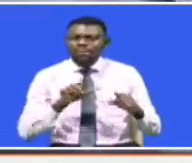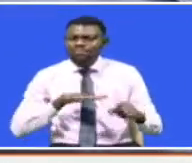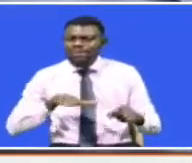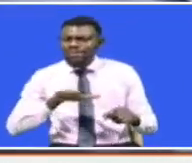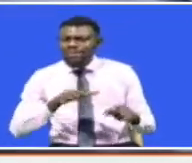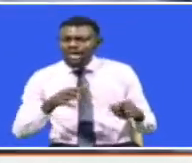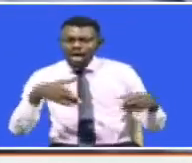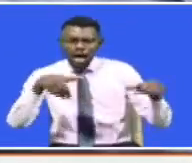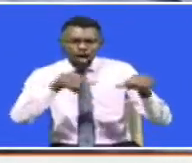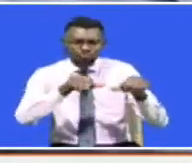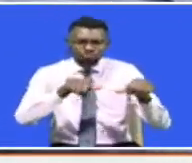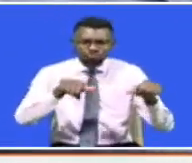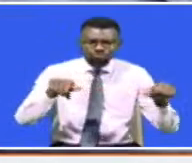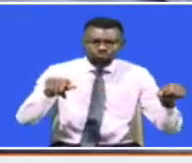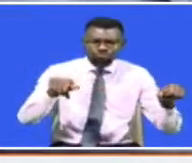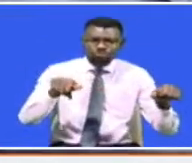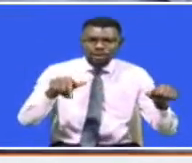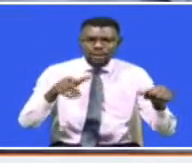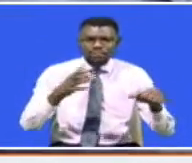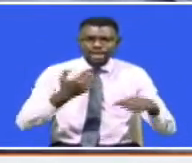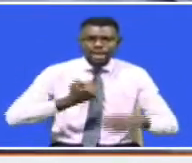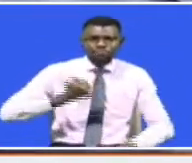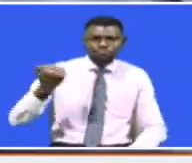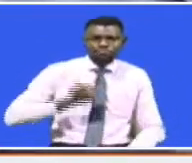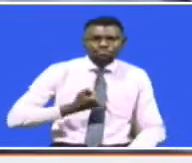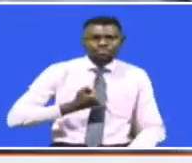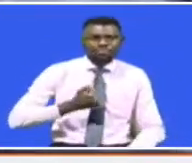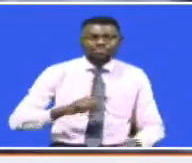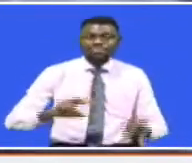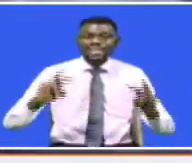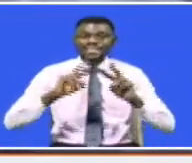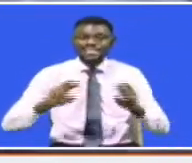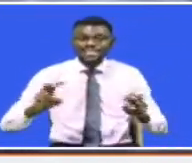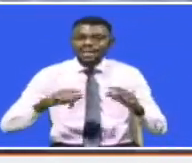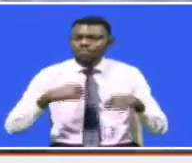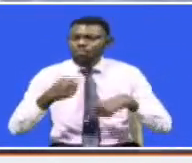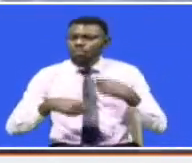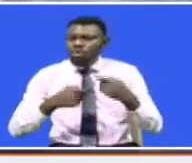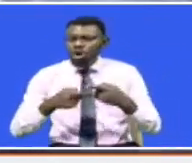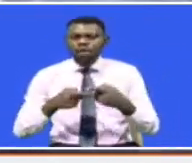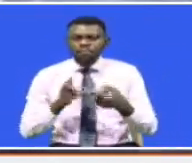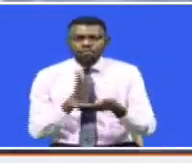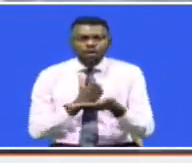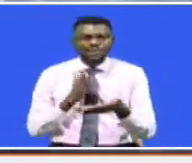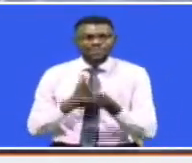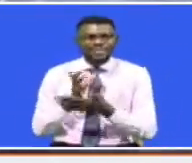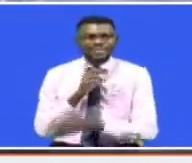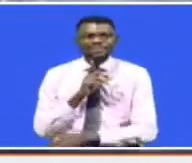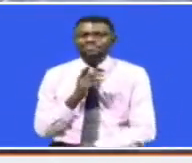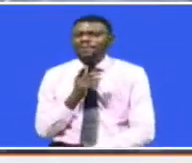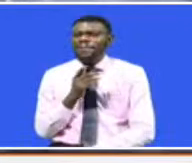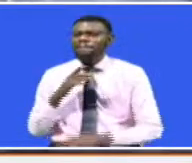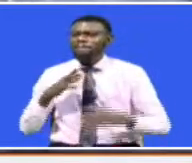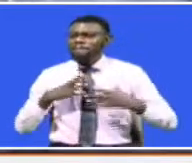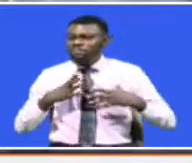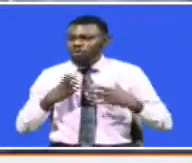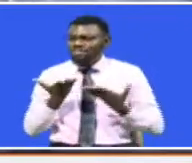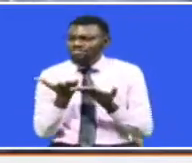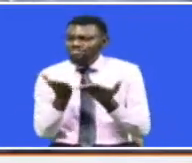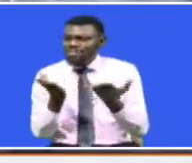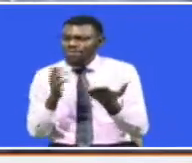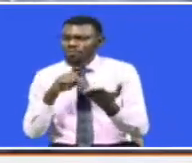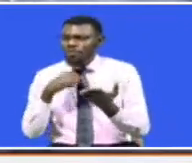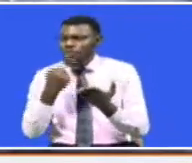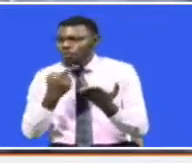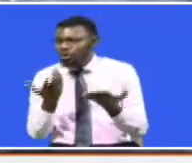na kazi nyingine bado inaendelea ya uchunguzi zaidi ili kuweza kuhakikisha kwamba mtu yote ambaye alihusika ama kama kuna mtu yote